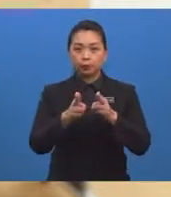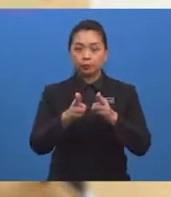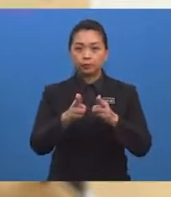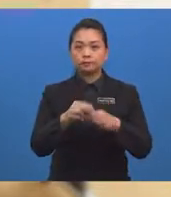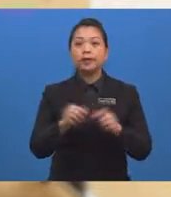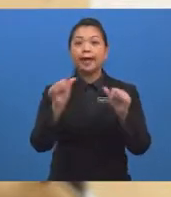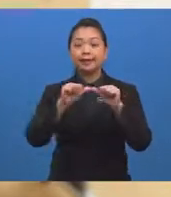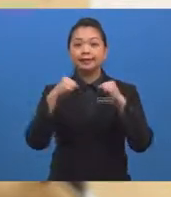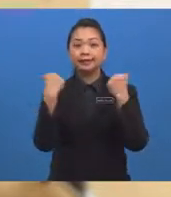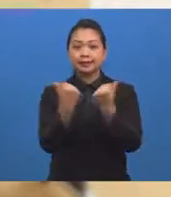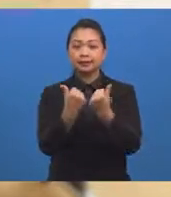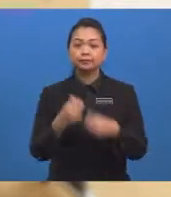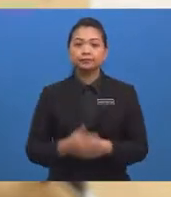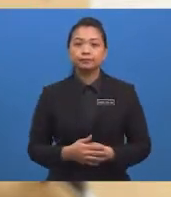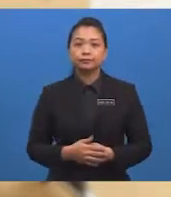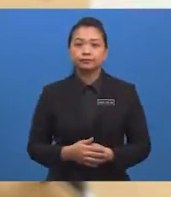agensi.